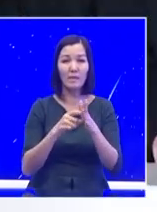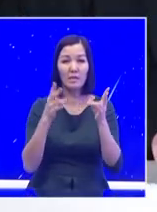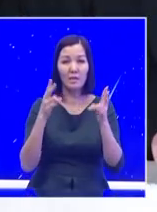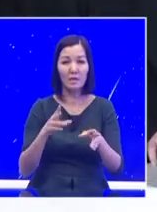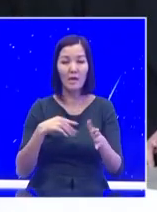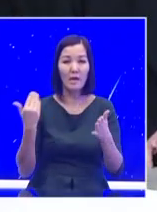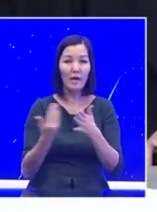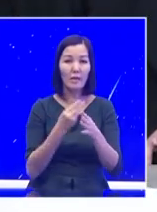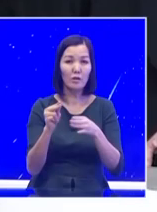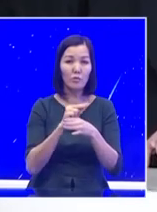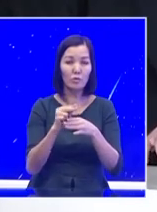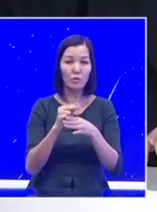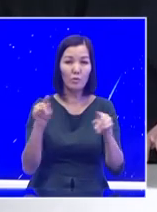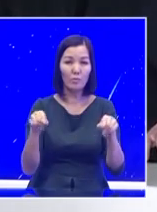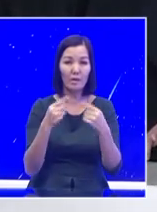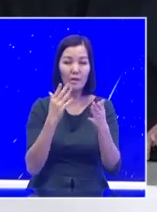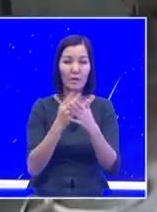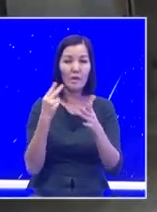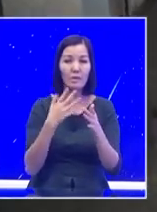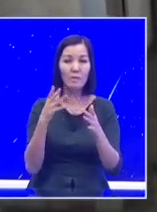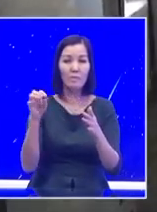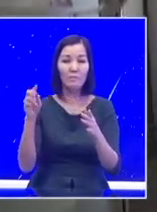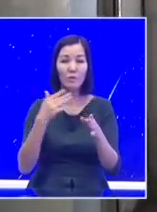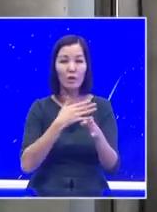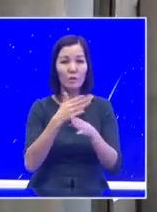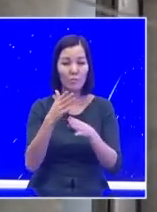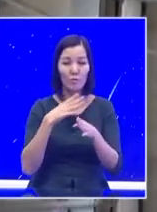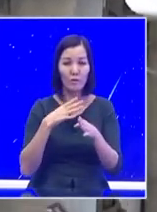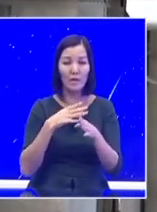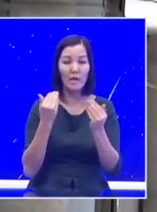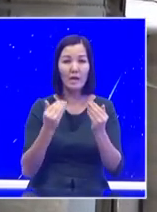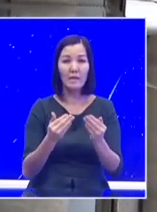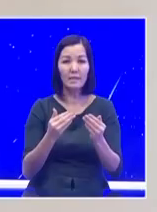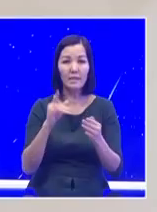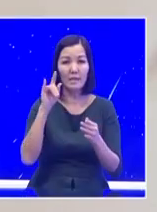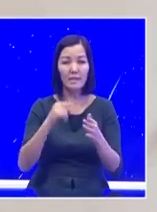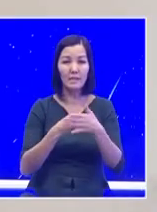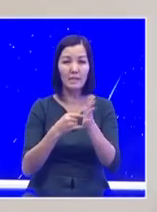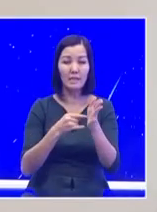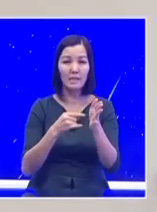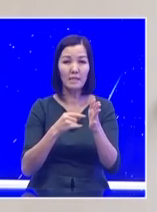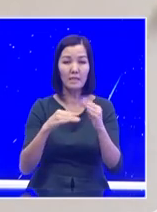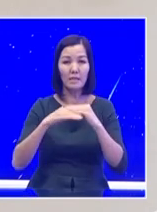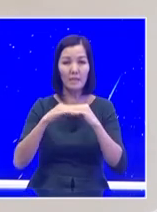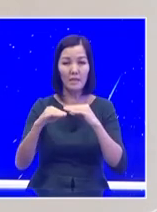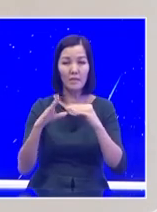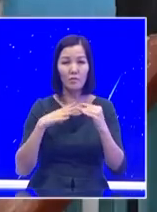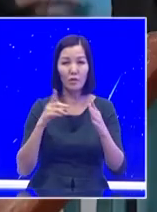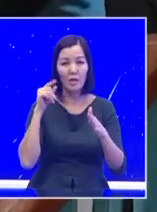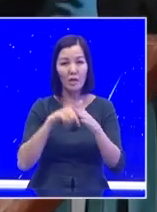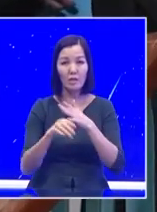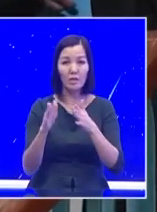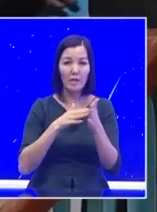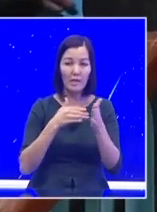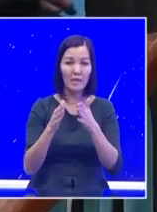Қайта жөндеуден өтіп жатыр. Әкім 25 миллион теңге қаржы бөлгіздіртті. Қазір есік терезелері салынып, едендері төселді. Ішкі әрлеу